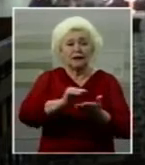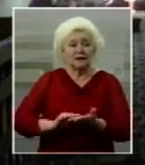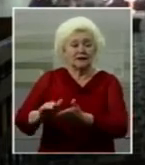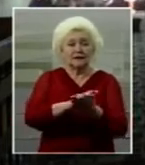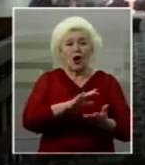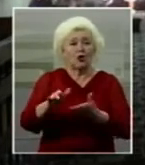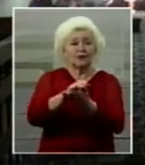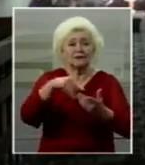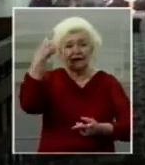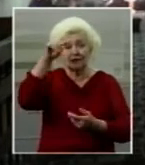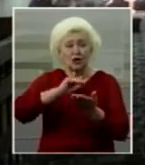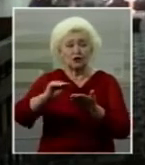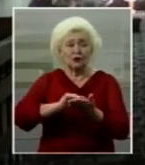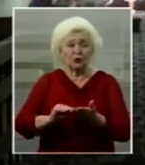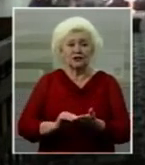творчості, соціальний захист,